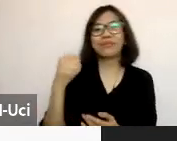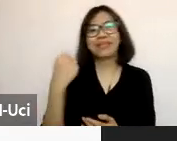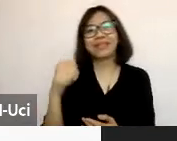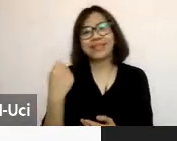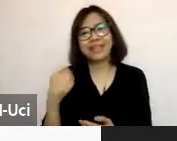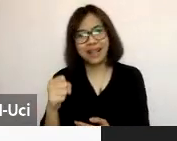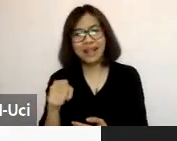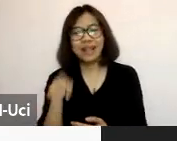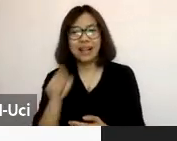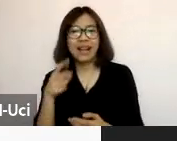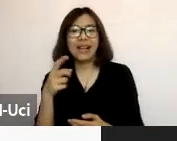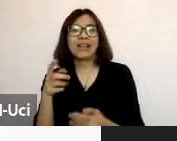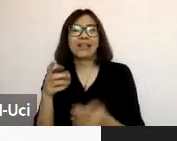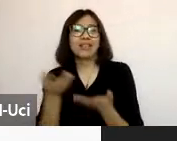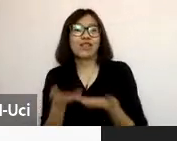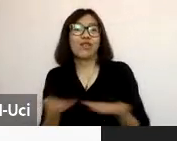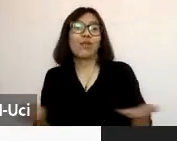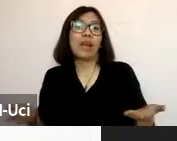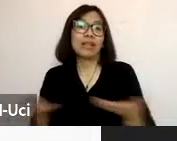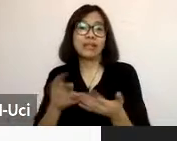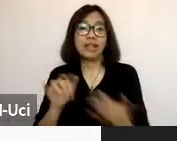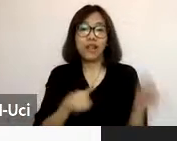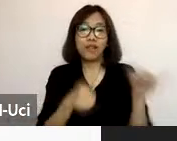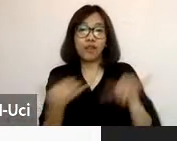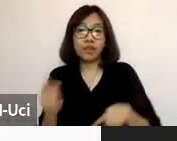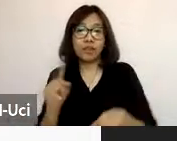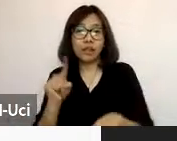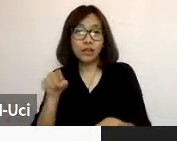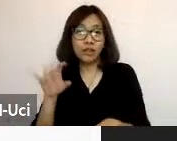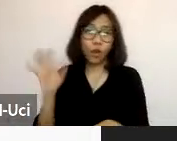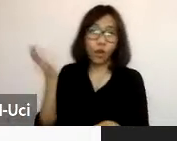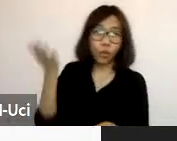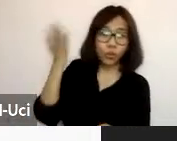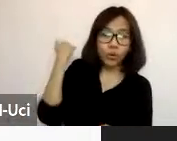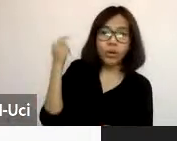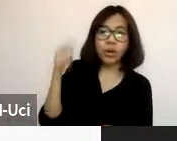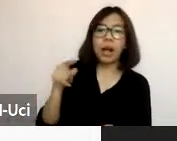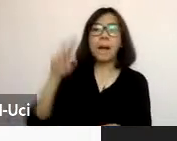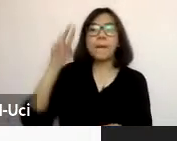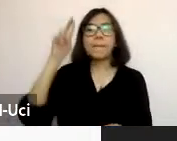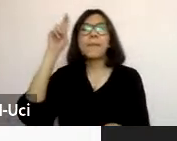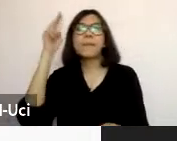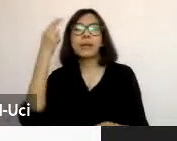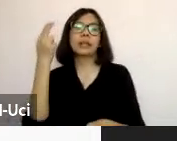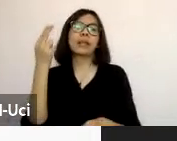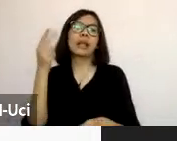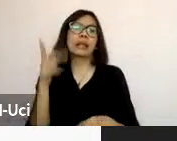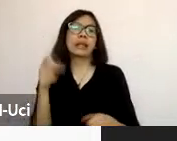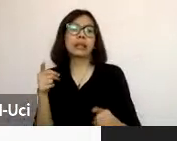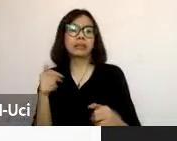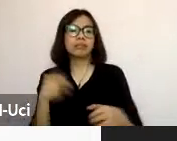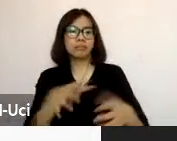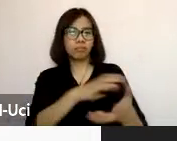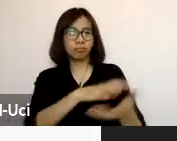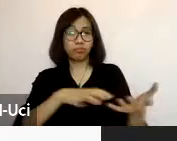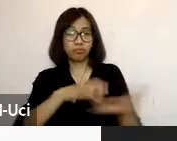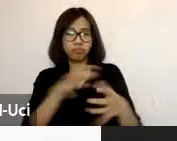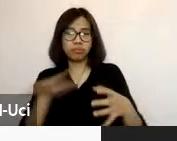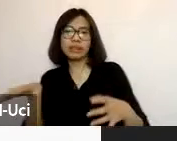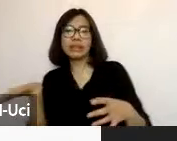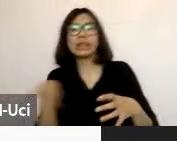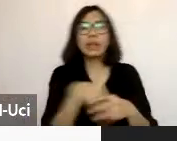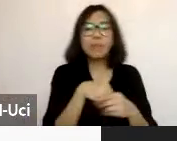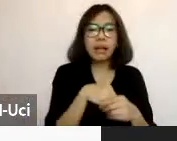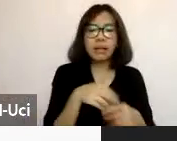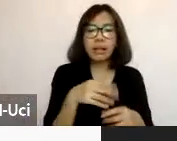situasi yang seperti itu maka pemerintah eh ikut campur di dalam peraturan